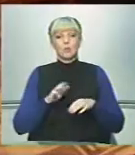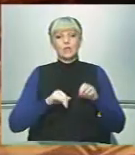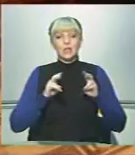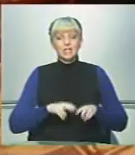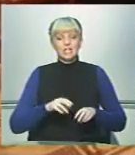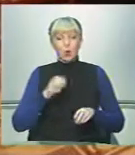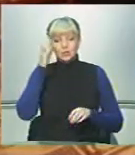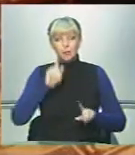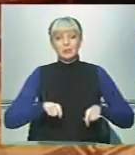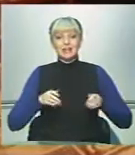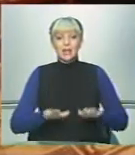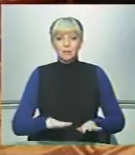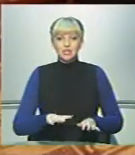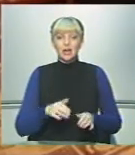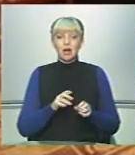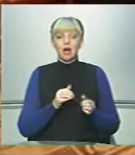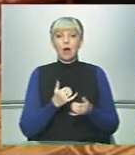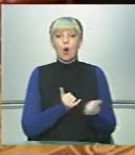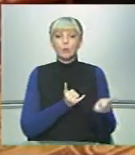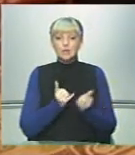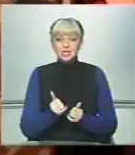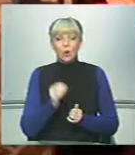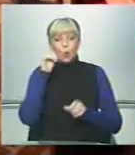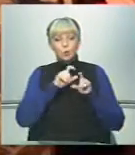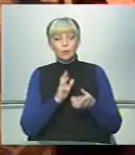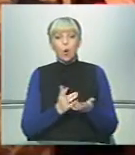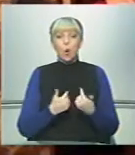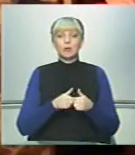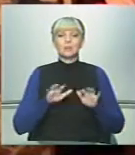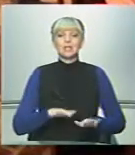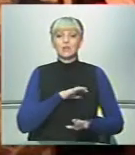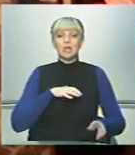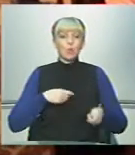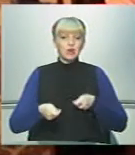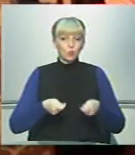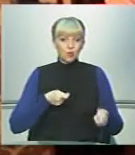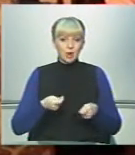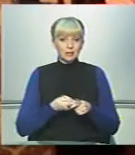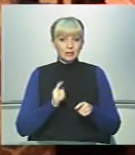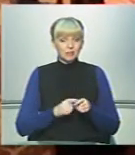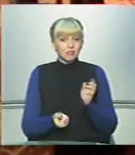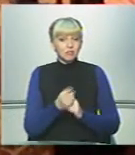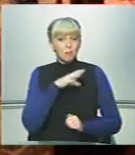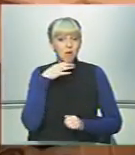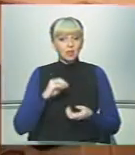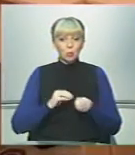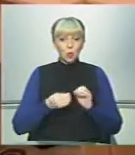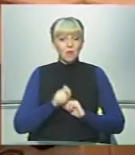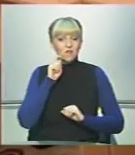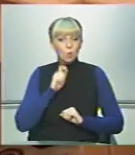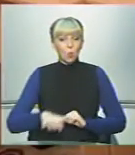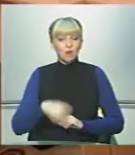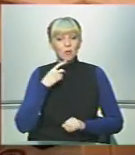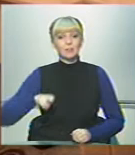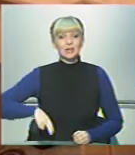освіти передали на місця. Утримувати училища та коледжі мають органи місцевого самоврядування. Це спричинило чимало проблем в Україні,